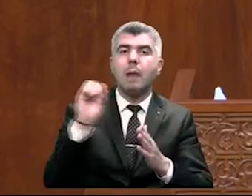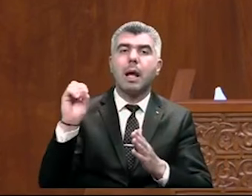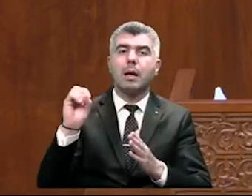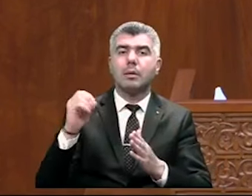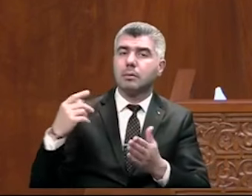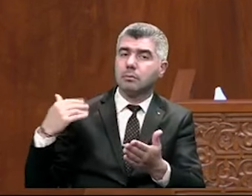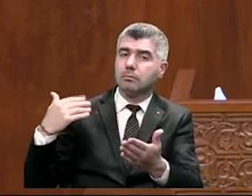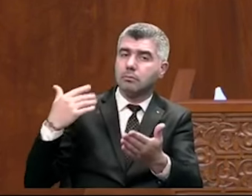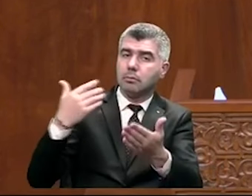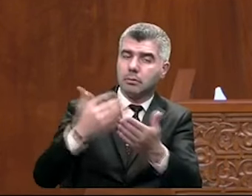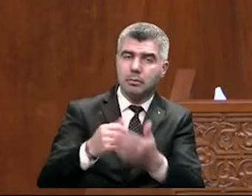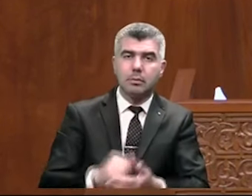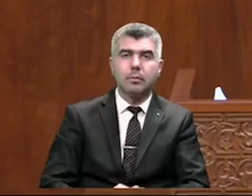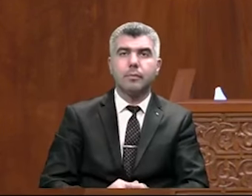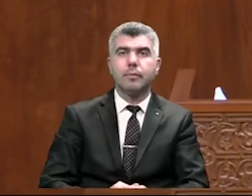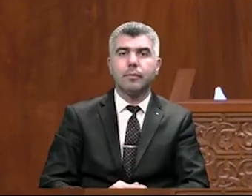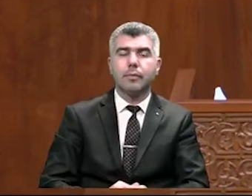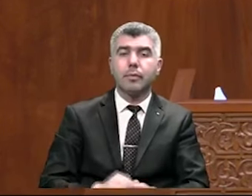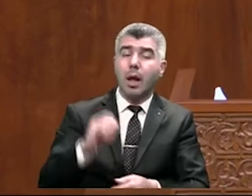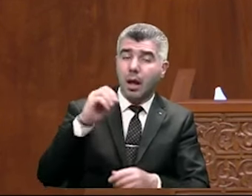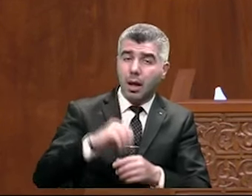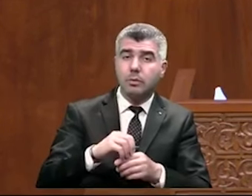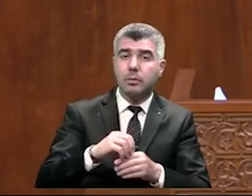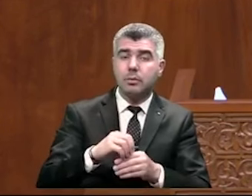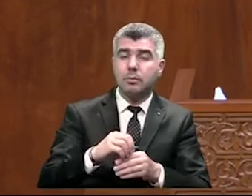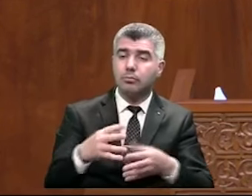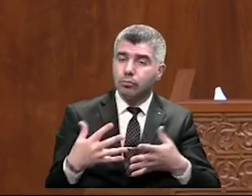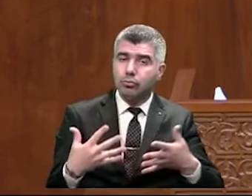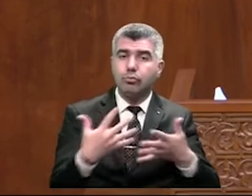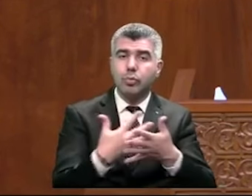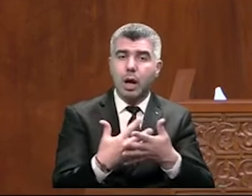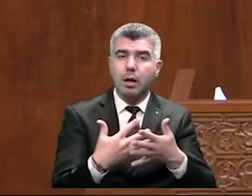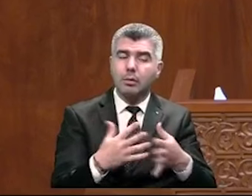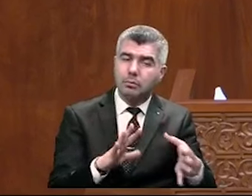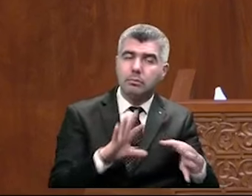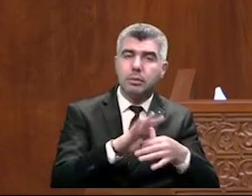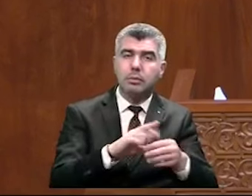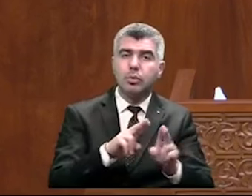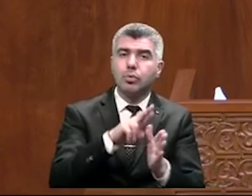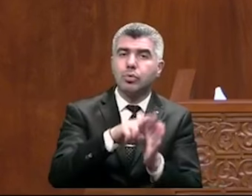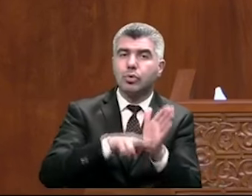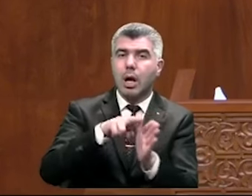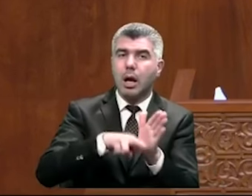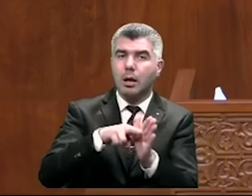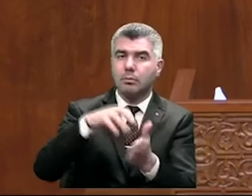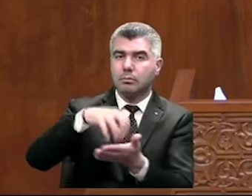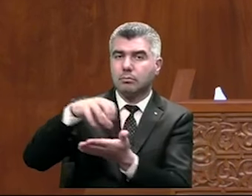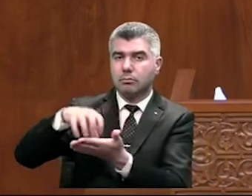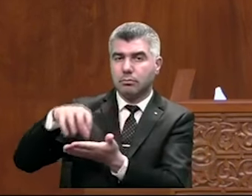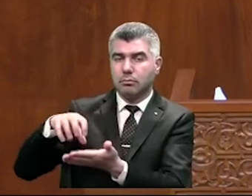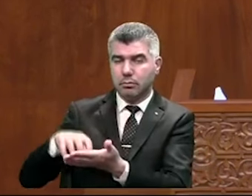هذا الامر دار كذلك في بكيفيه تشاركيه مع الجهات لاننا وصلنا الى